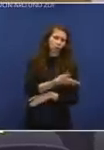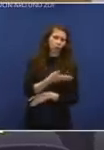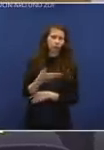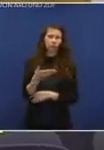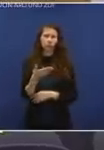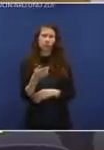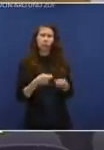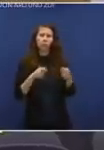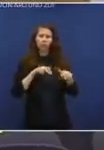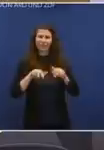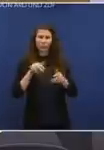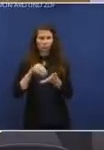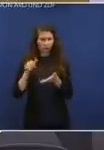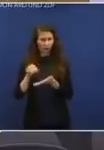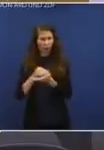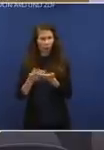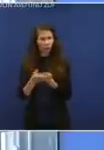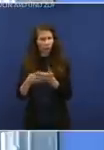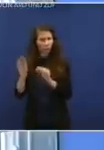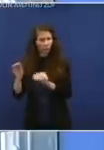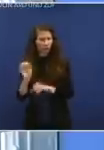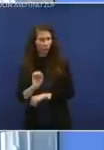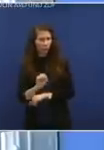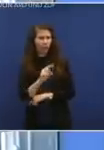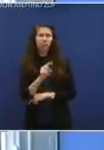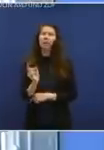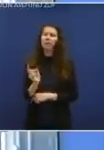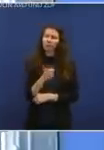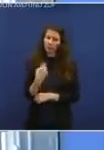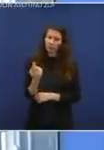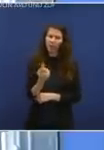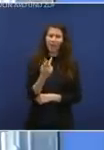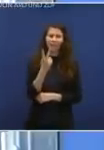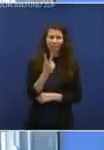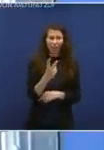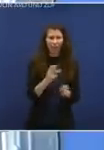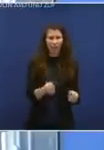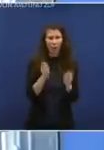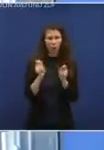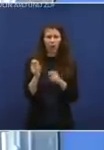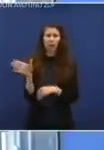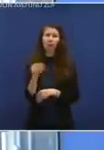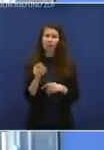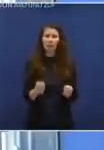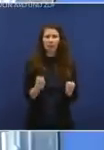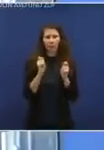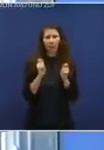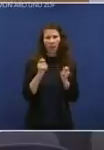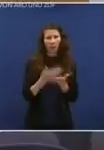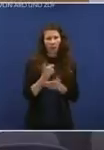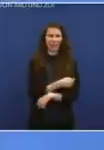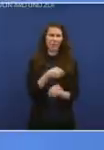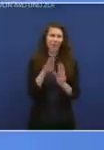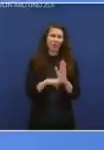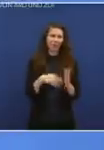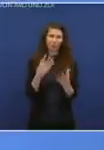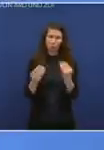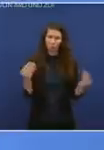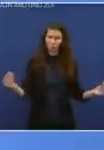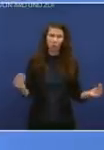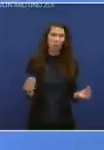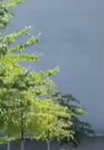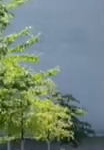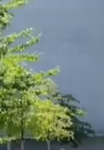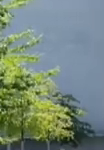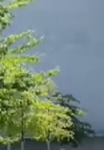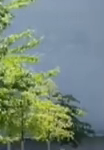aus? Wir haben einen mandatierten oder zwei mandatierte Aufträge und denen kommen wir nach. Die sich impfen lassen